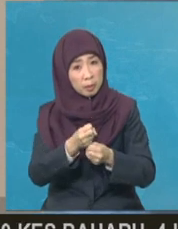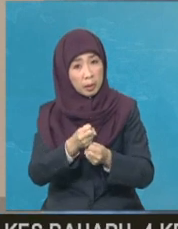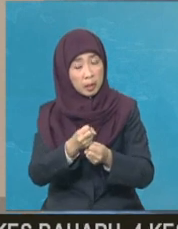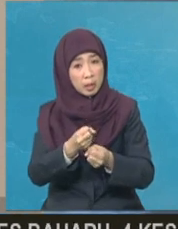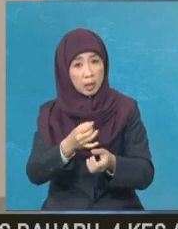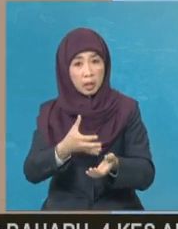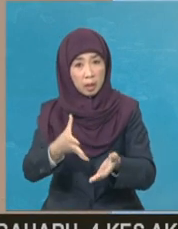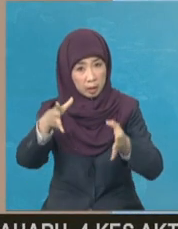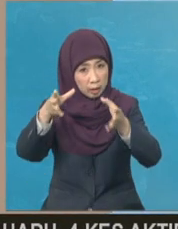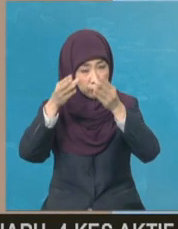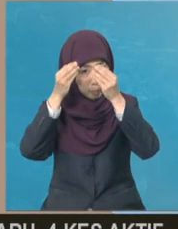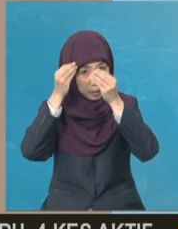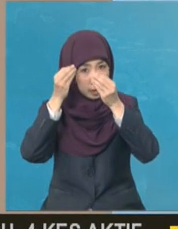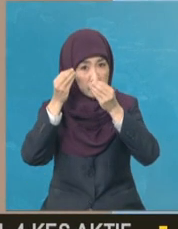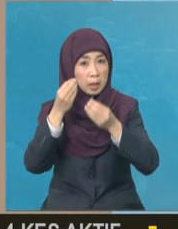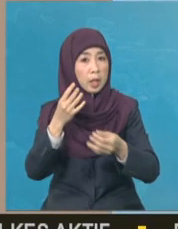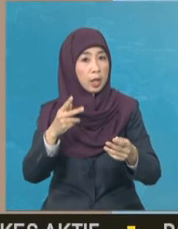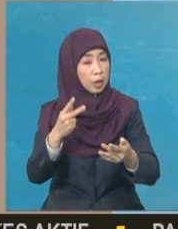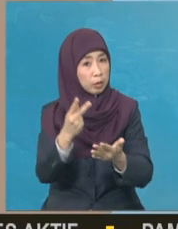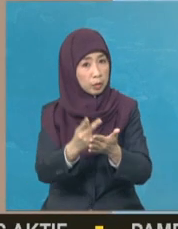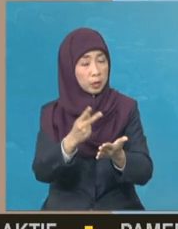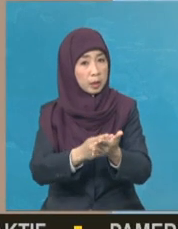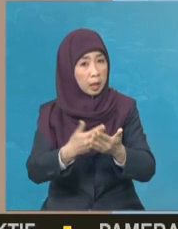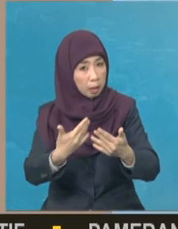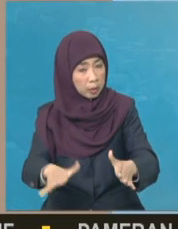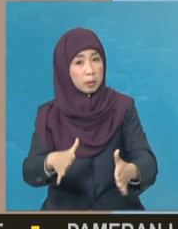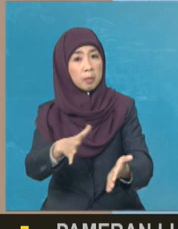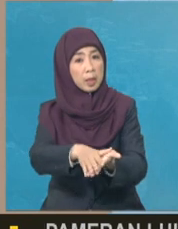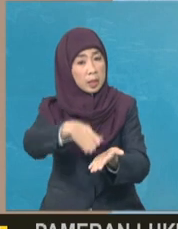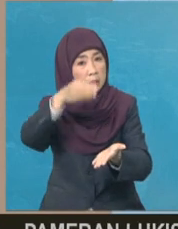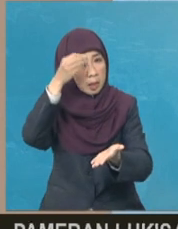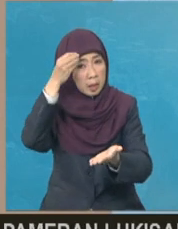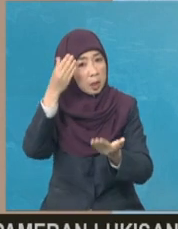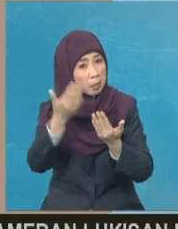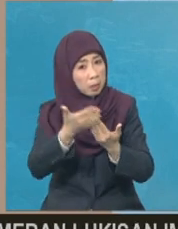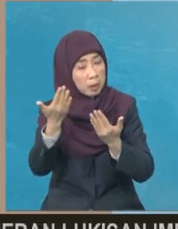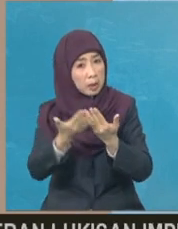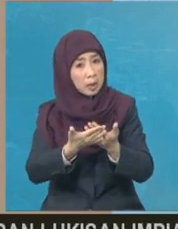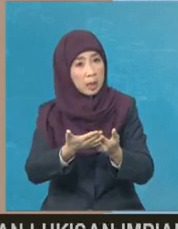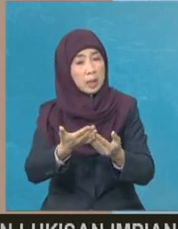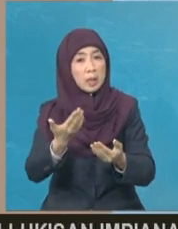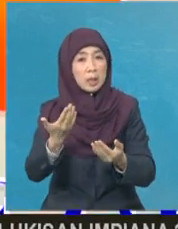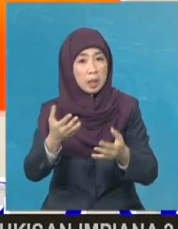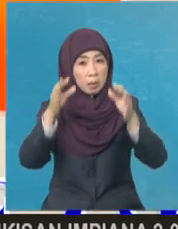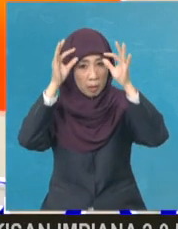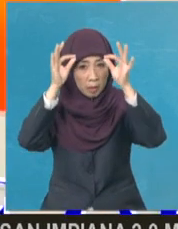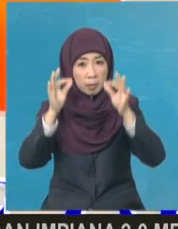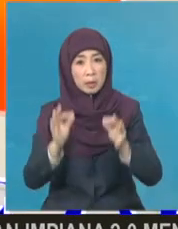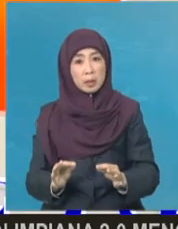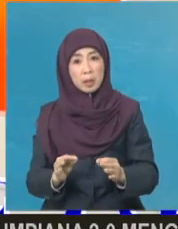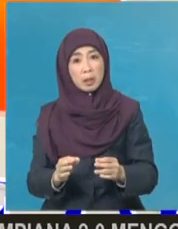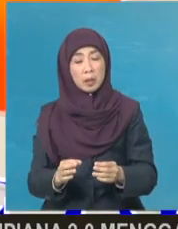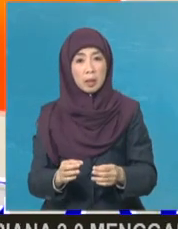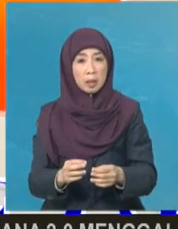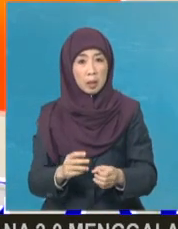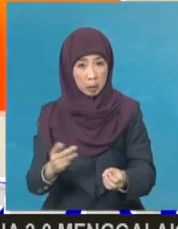informasi dengan lebih lanjut dengan khusus apa yang telah kami pelajari memudahkan kami apabila menjawab segala timed sebagai